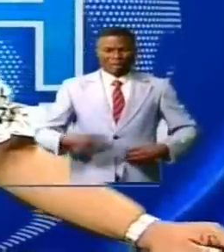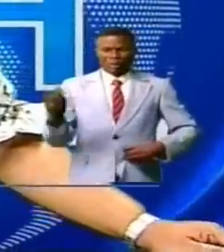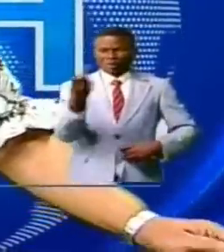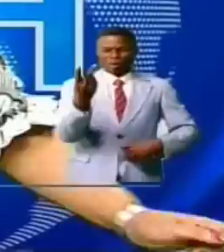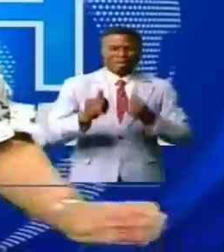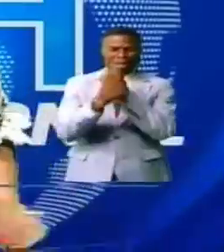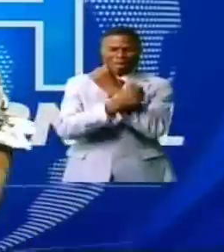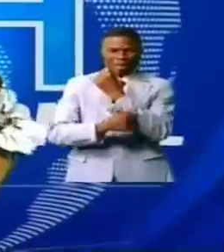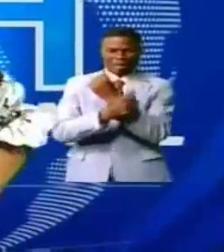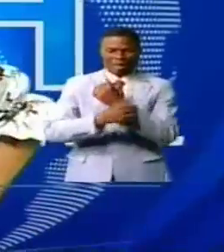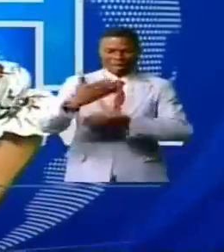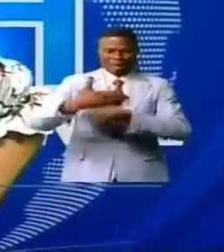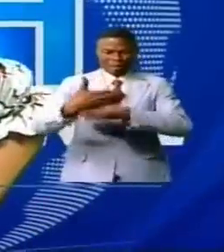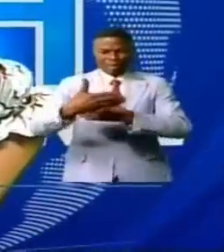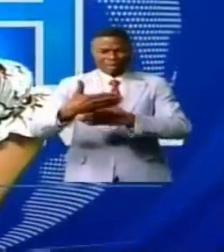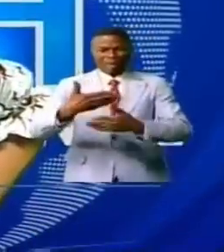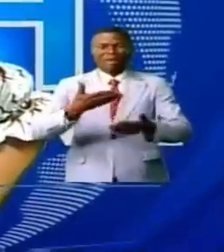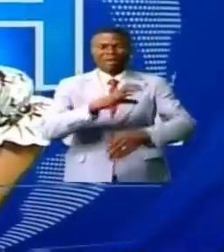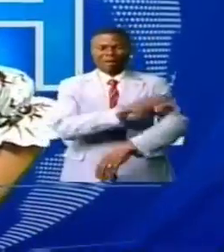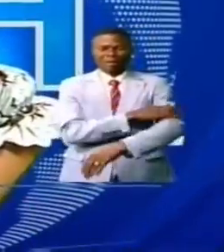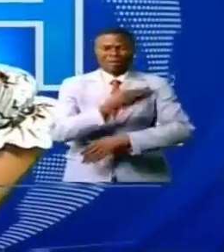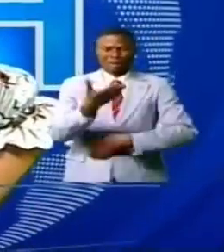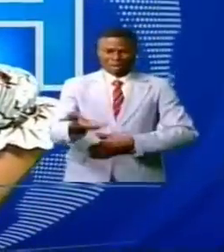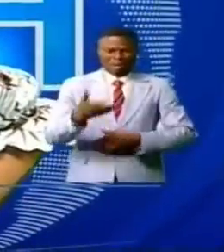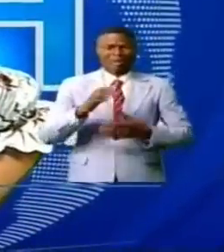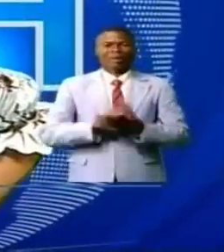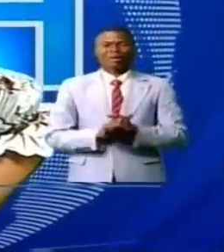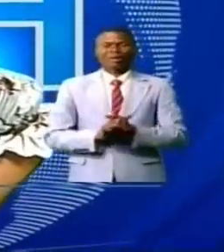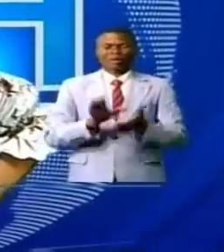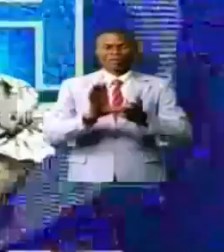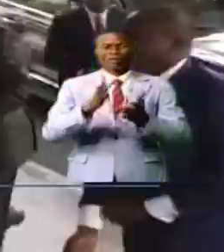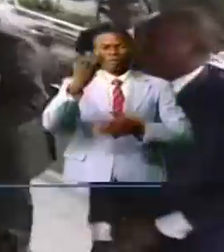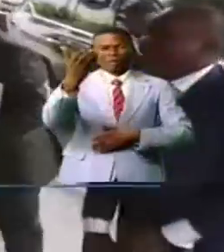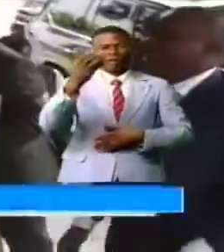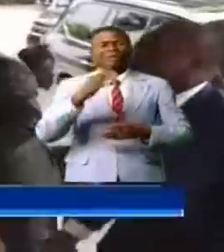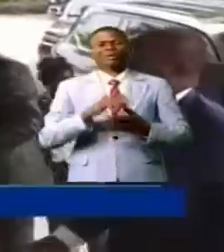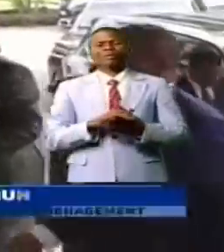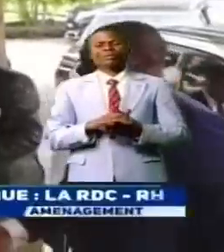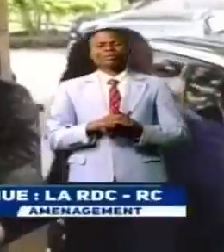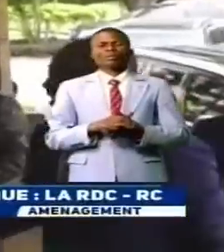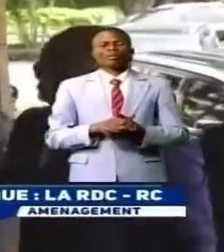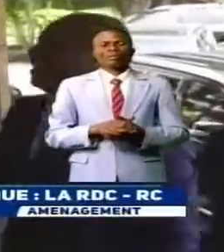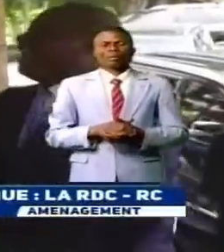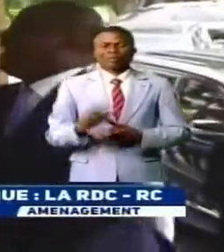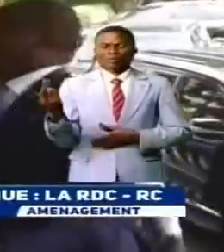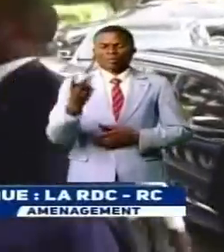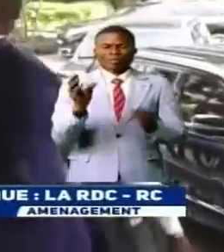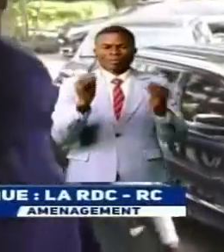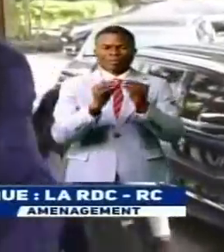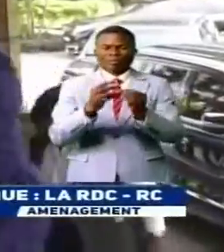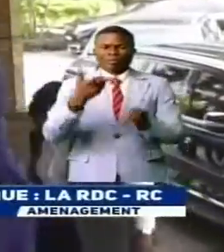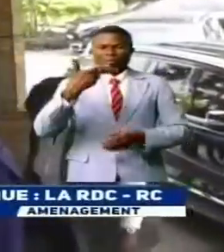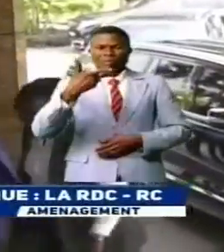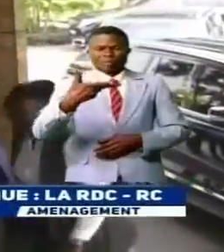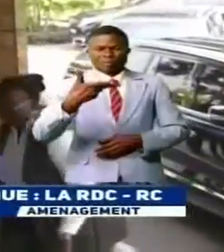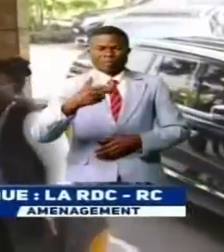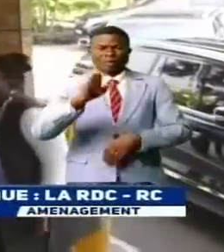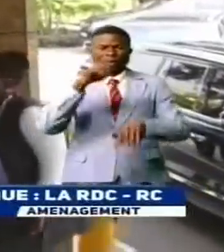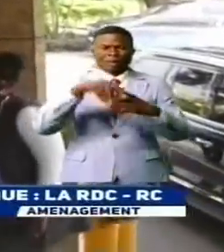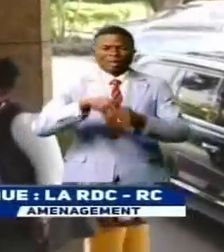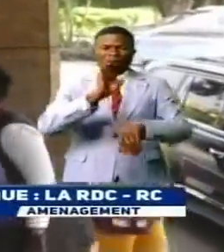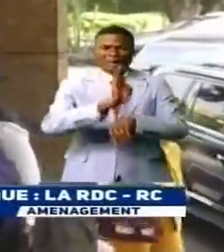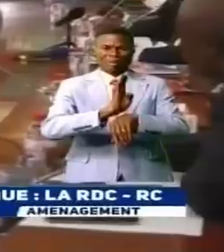pays qui ont les capitales le plus rapprochées au monde. Marie Kalong. Ils se sont retrouvés le mercredi à Brazzaville